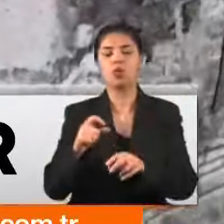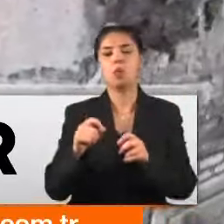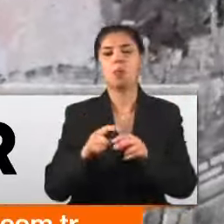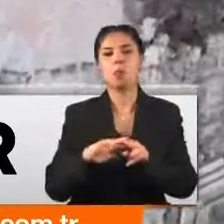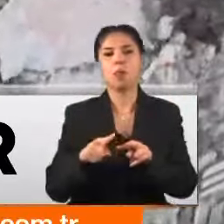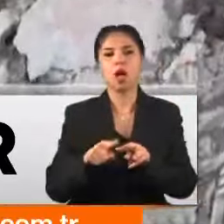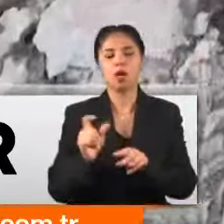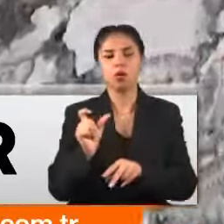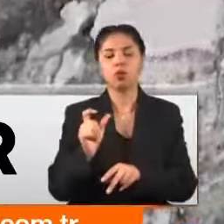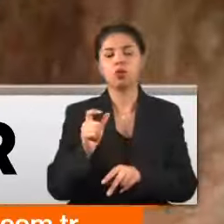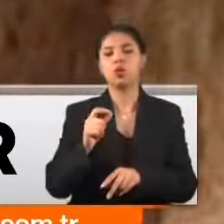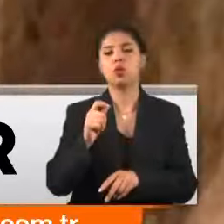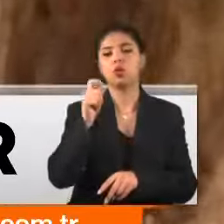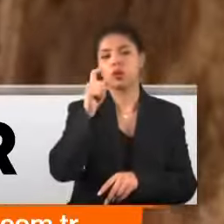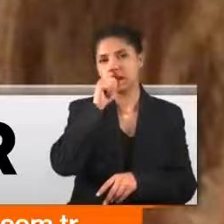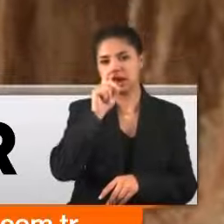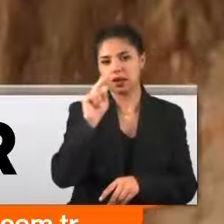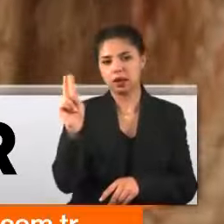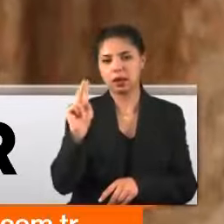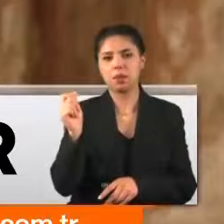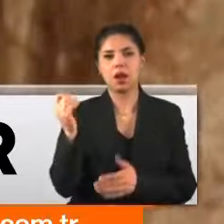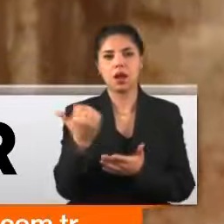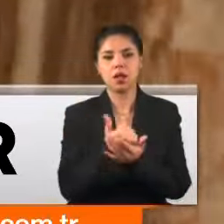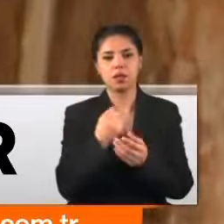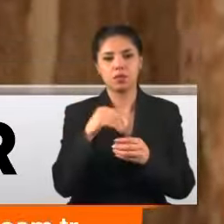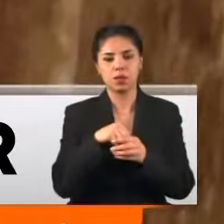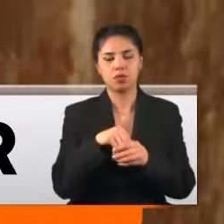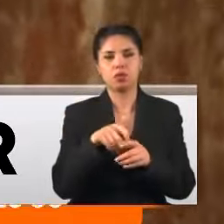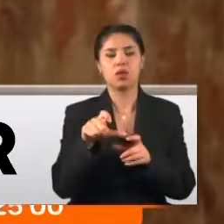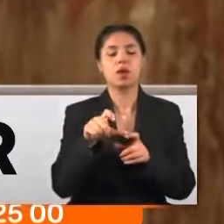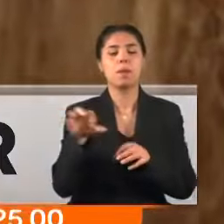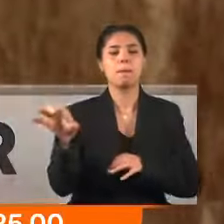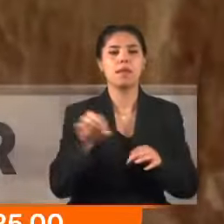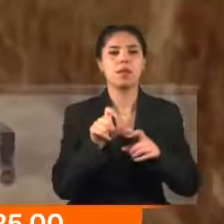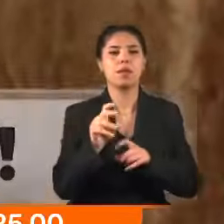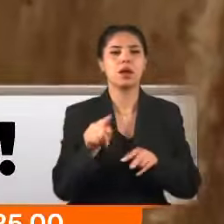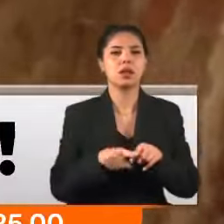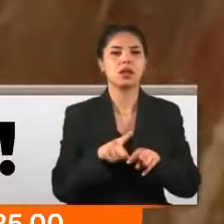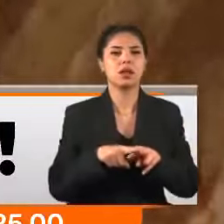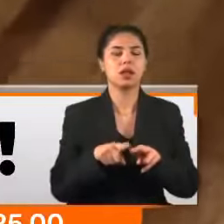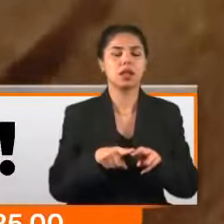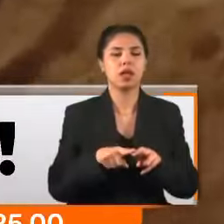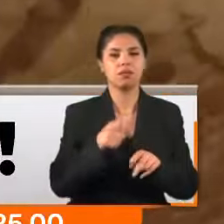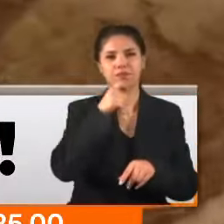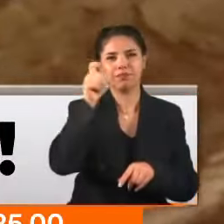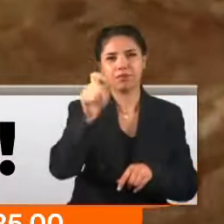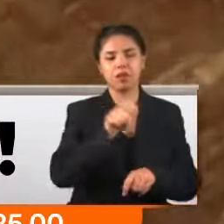Valide Sultan Külliyesi'ne gelir getirmek üzere Mimar Sinan'a yaptırılmış.